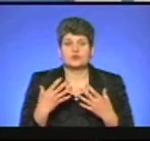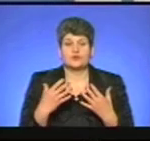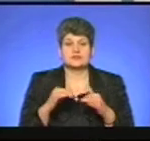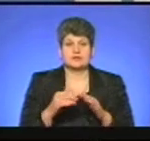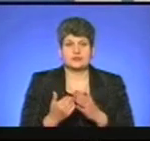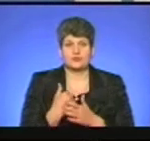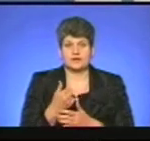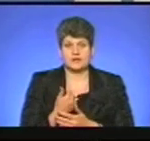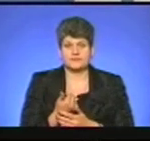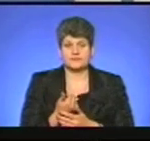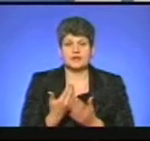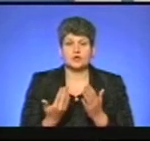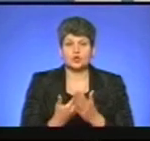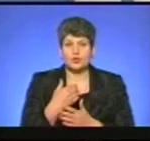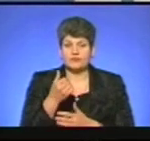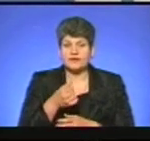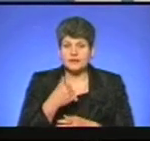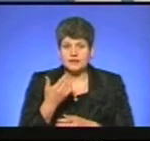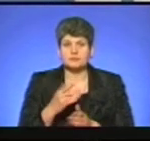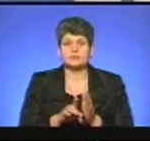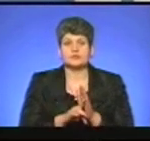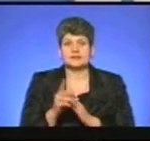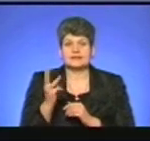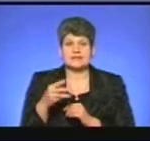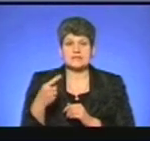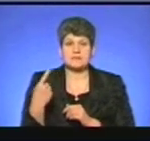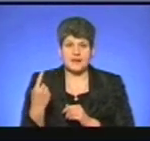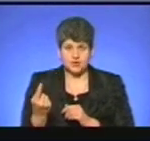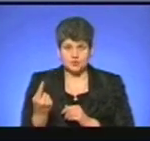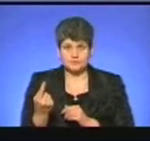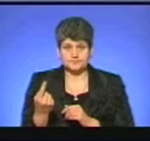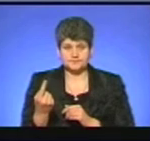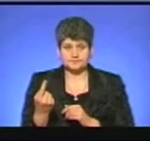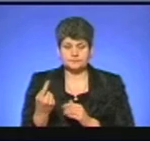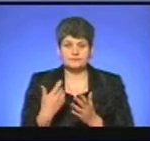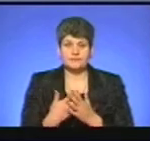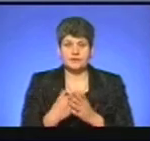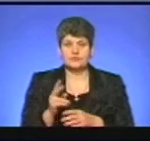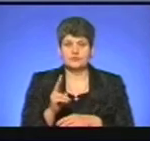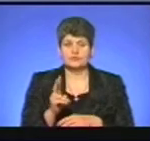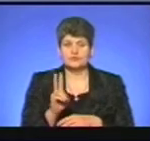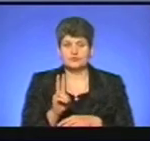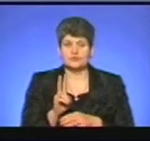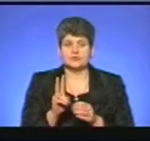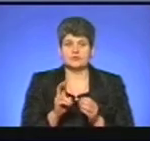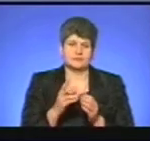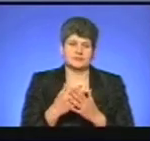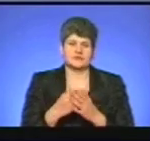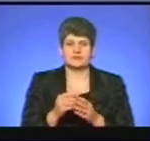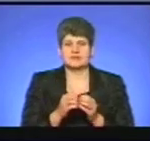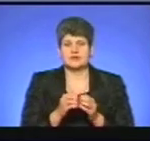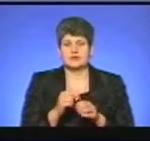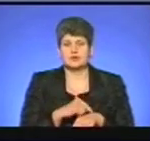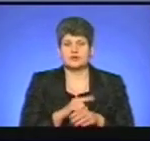розкажіть. Новий рік ми стартуємо 31-го, близько, думаю, години 10-11 почнеться старт на